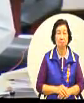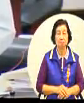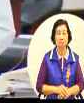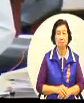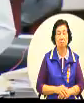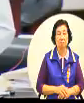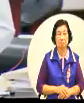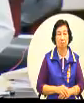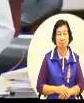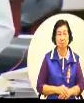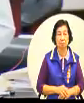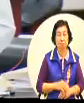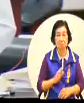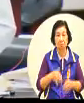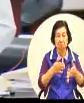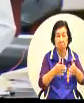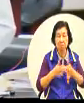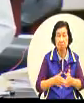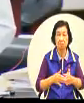当时候的重要人物